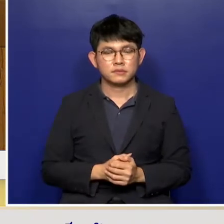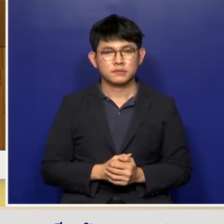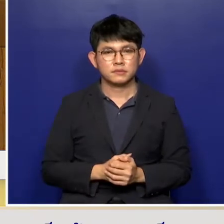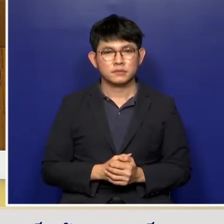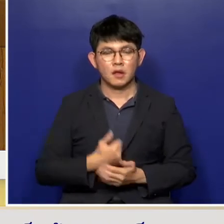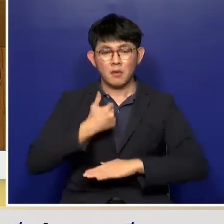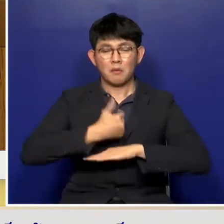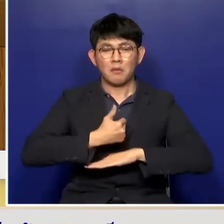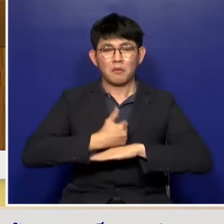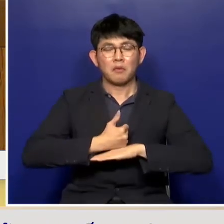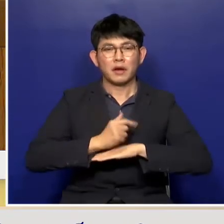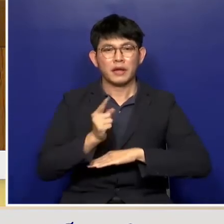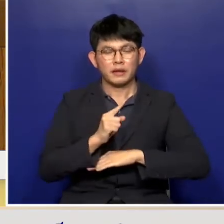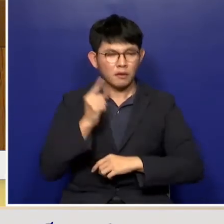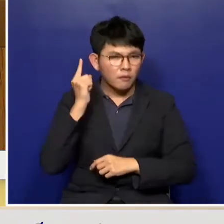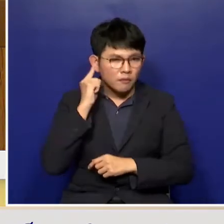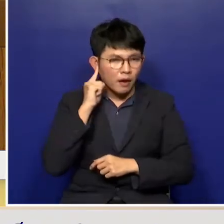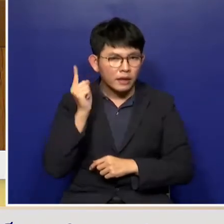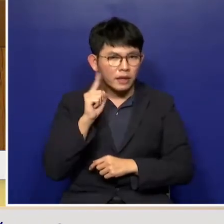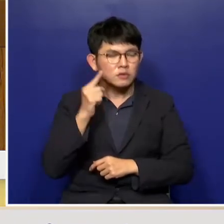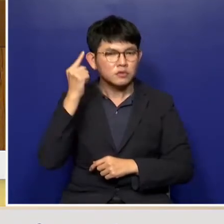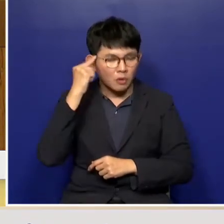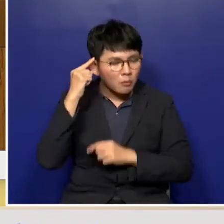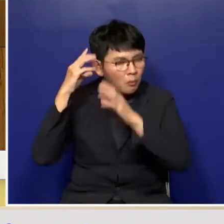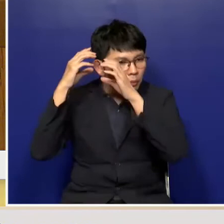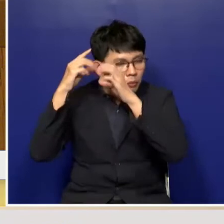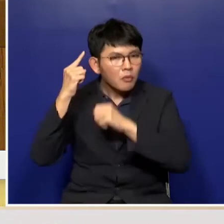หัวต้าอีกต้องฟังนะครับต้มสมองนะครับ